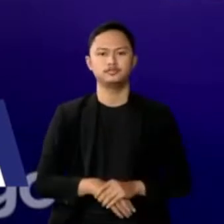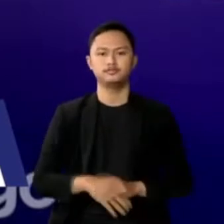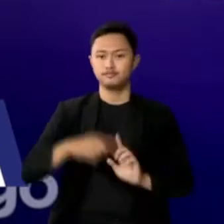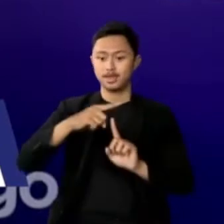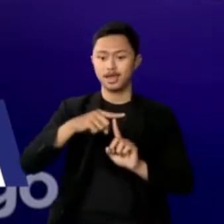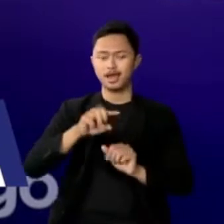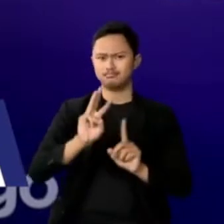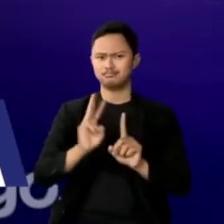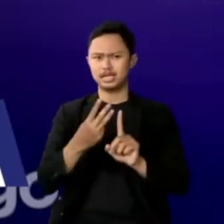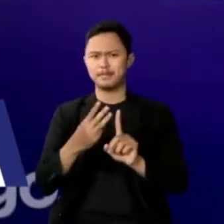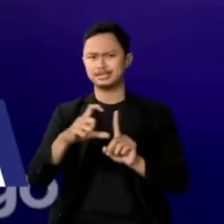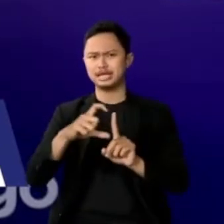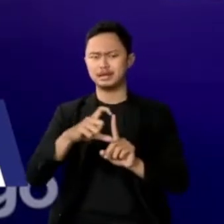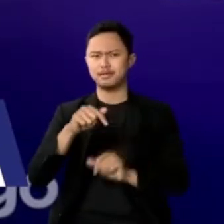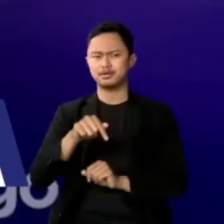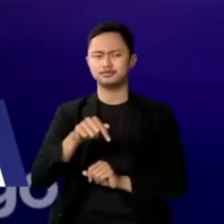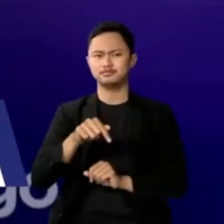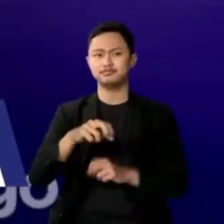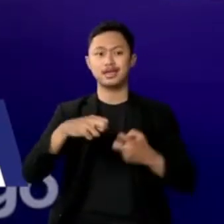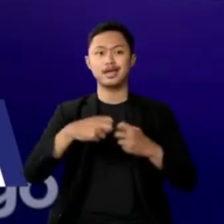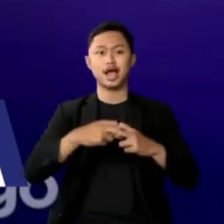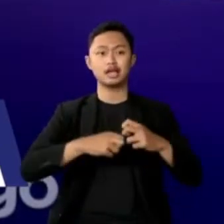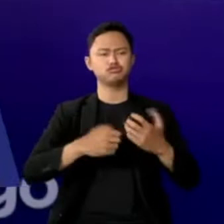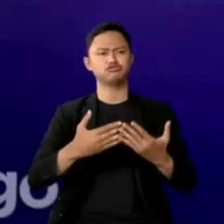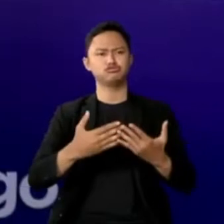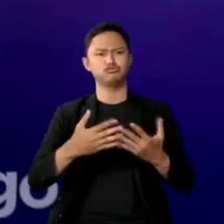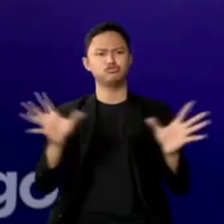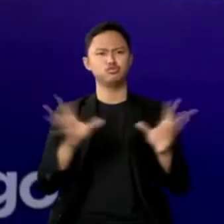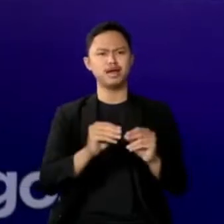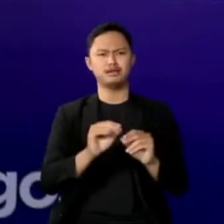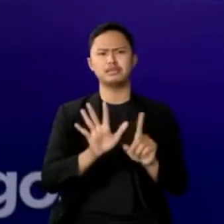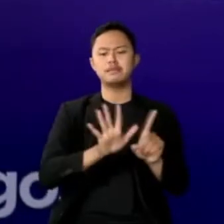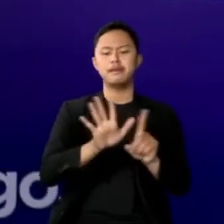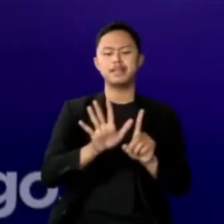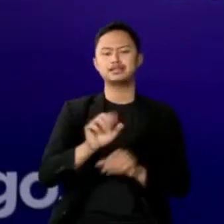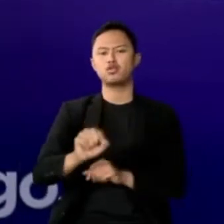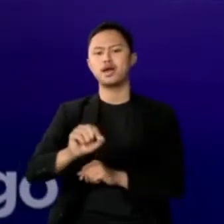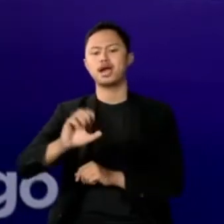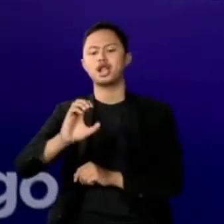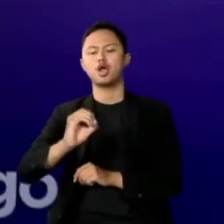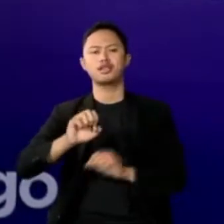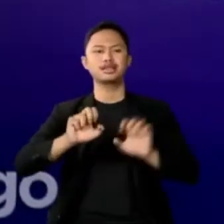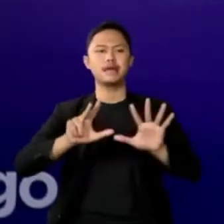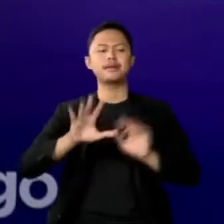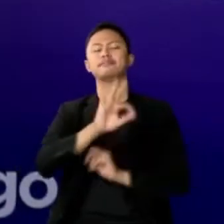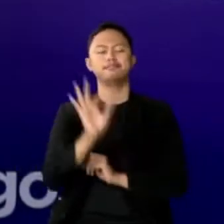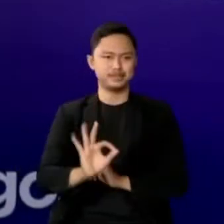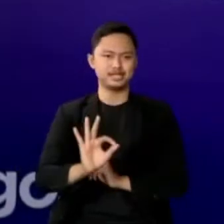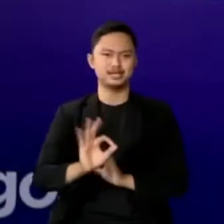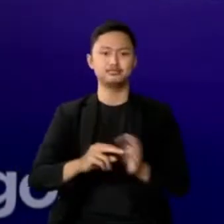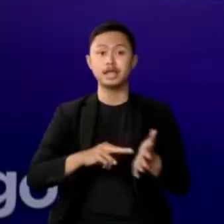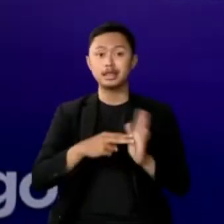per tanggal 13 Desember 11 tvkita berada diangka 15,0 Delapan persen dan